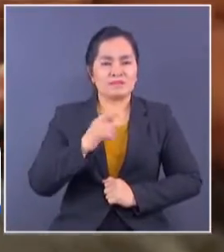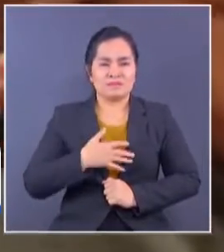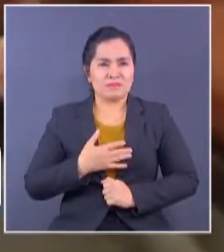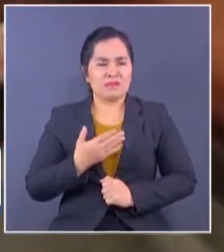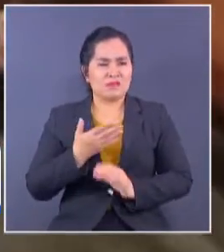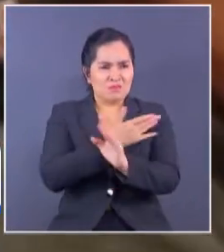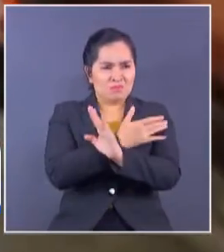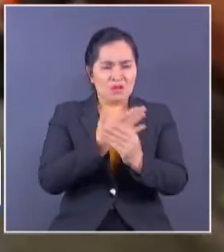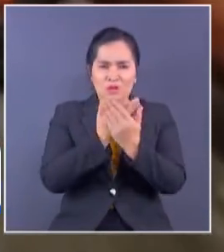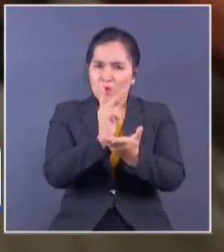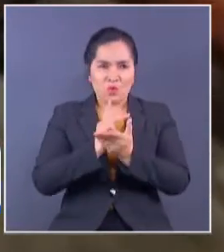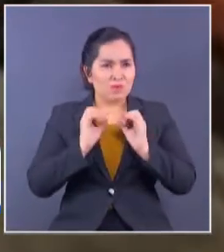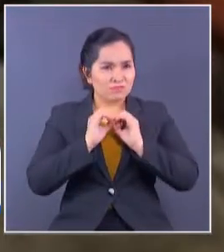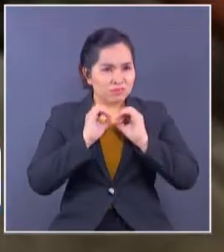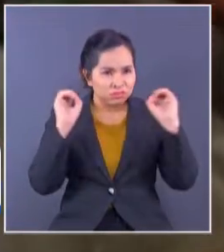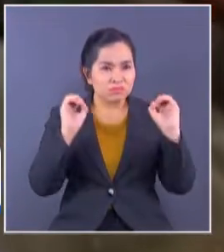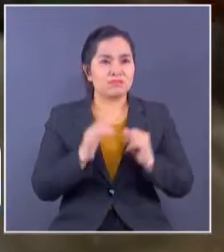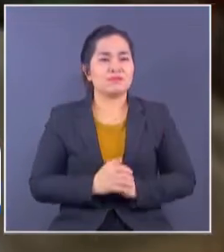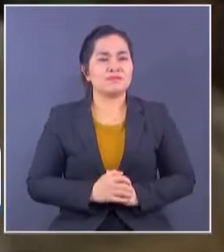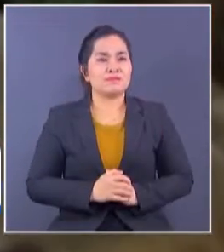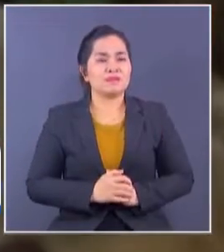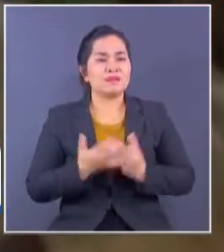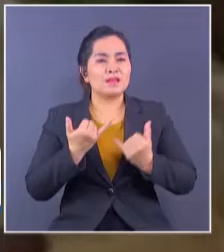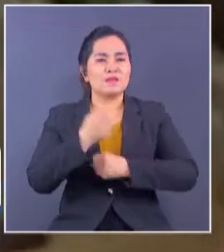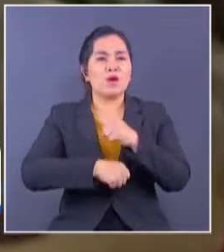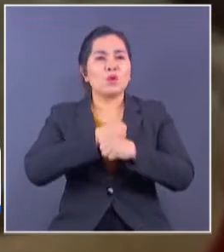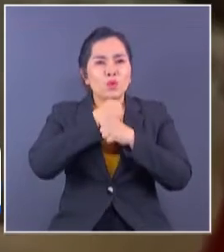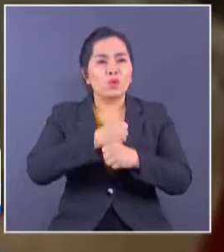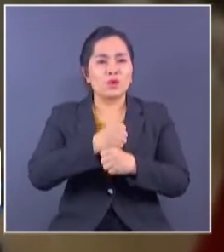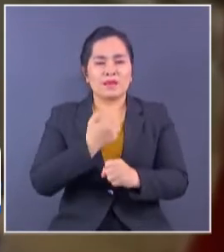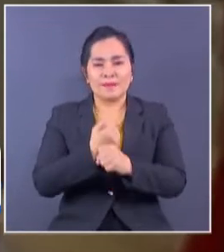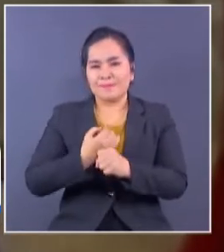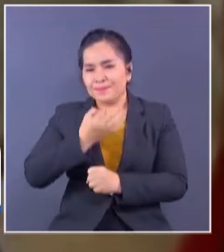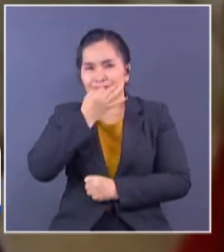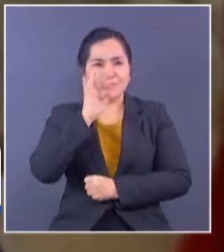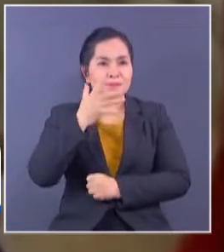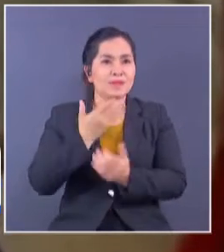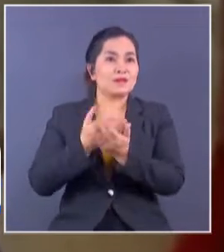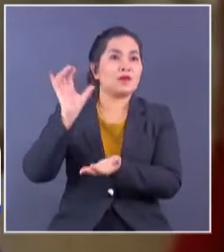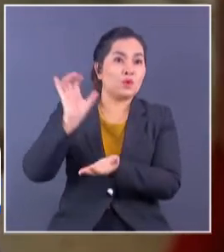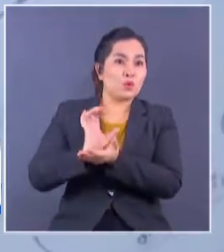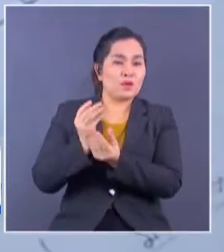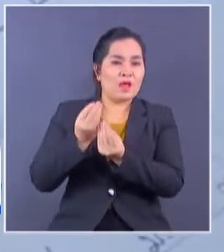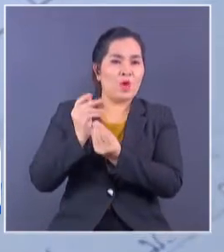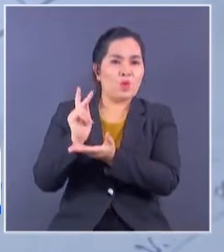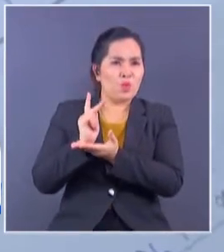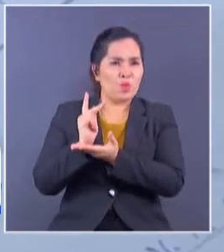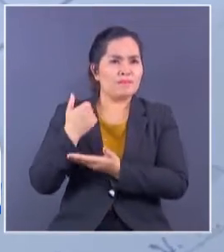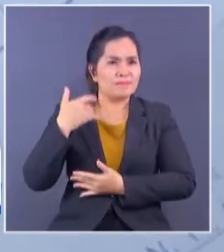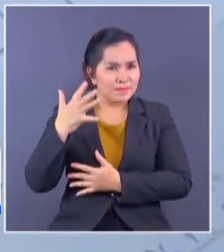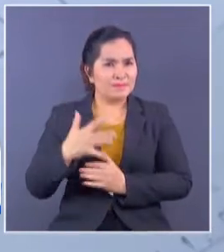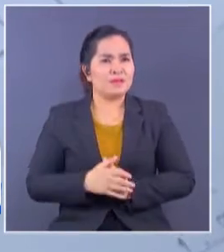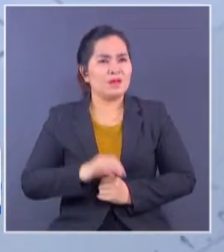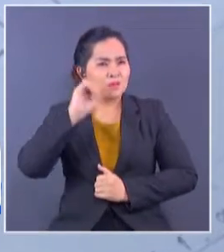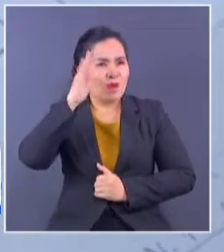คู่ไม่เคยไปกู้ยืมเงินกองทุนใดๆเลยแล้วตนเองก็อายุมากแล้วไม่มีอาชีพไม่มีกองทุนไหนให้กู้อย่างแน่นอน